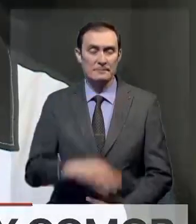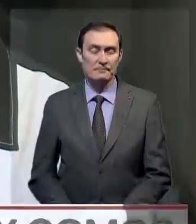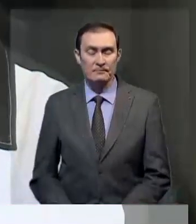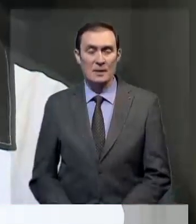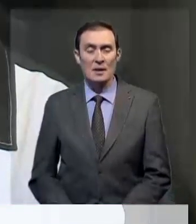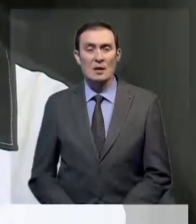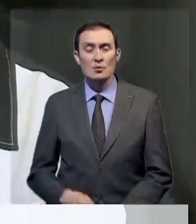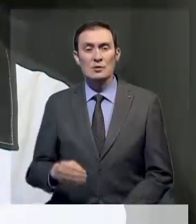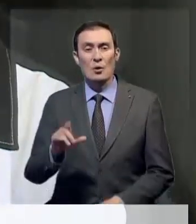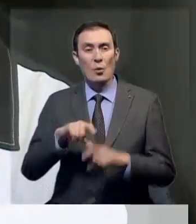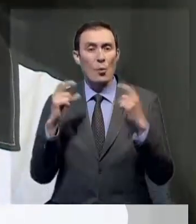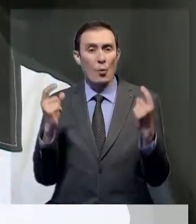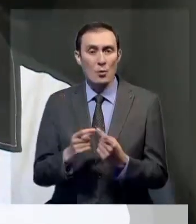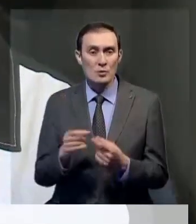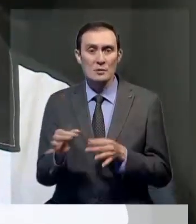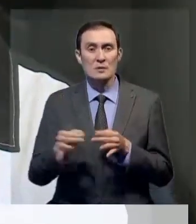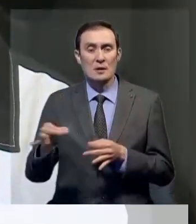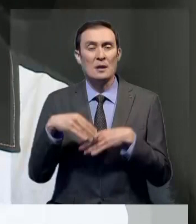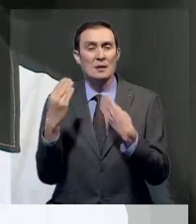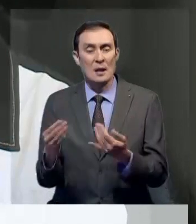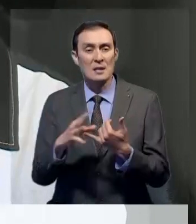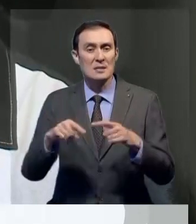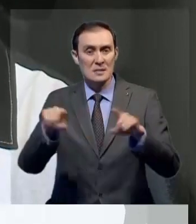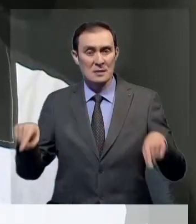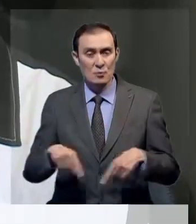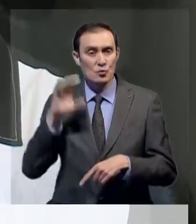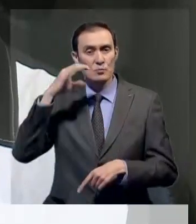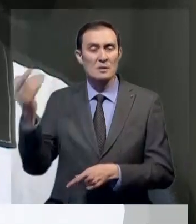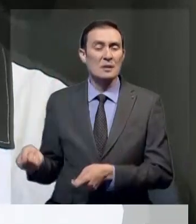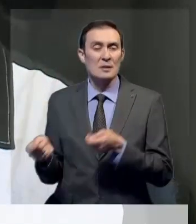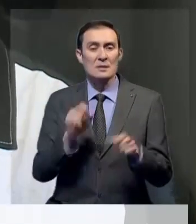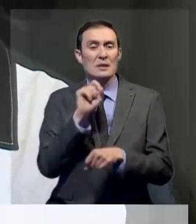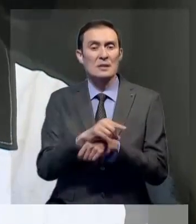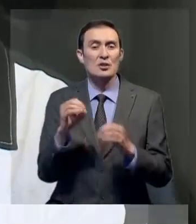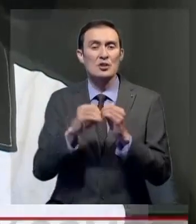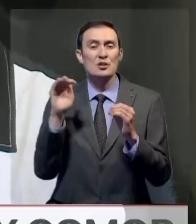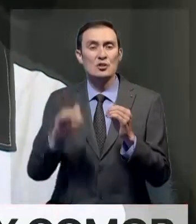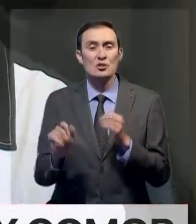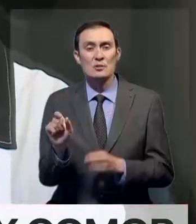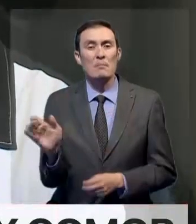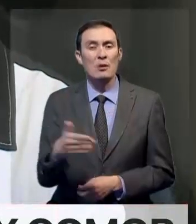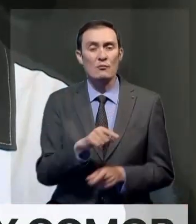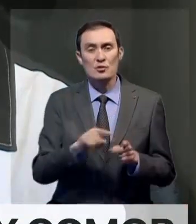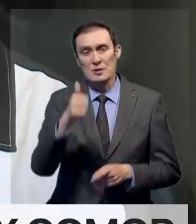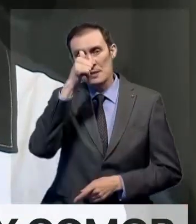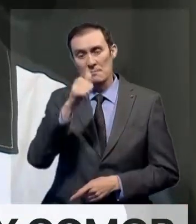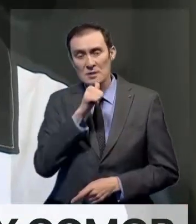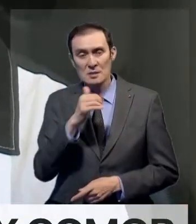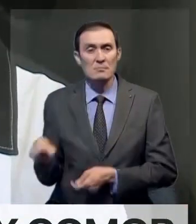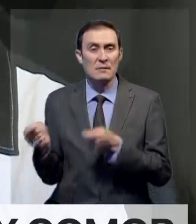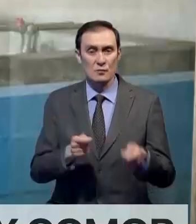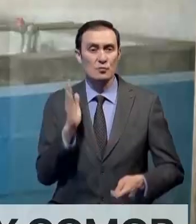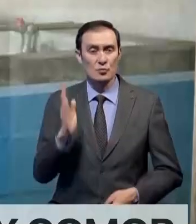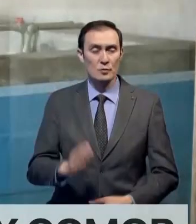Под создание искусственного озера местные власти выделили нам землю. Из Узбекистана мы заказали еще 10 тысяч мальков. В течение месяца нам их уже